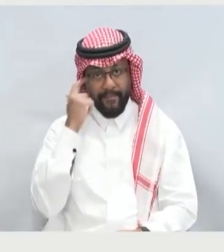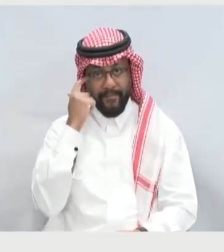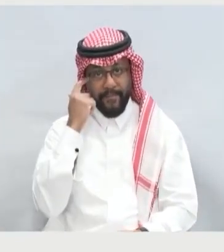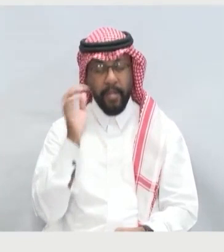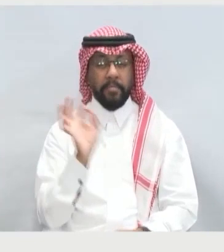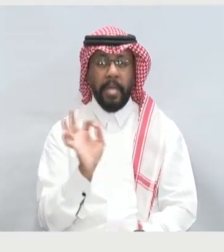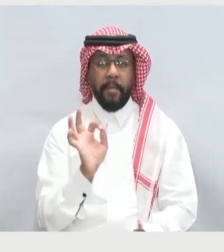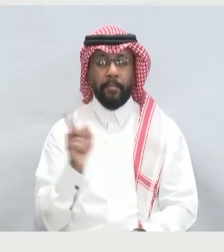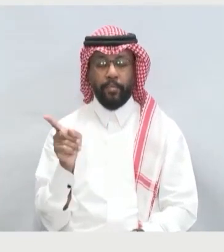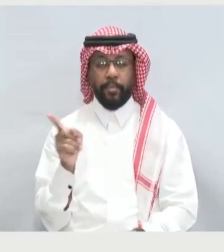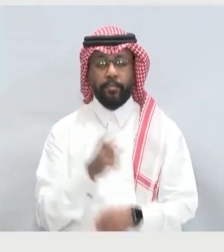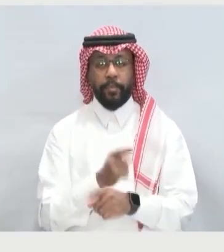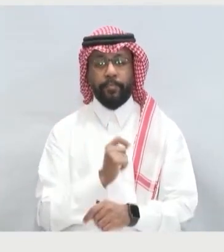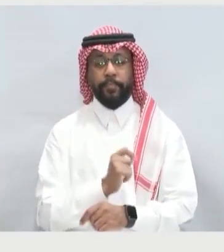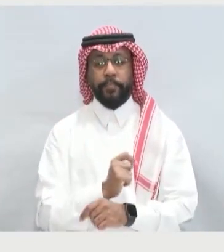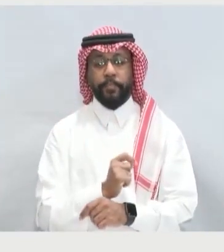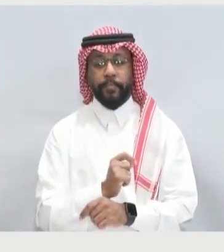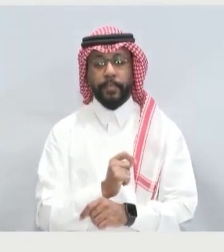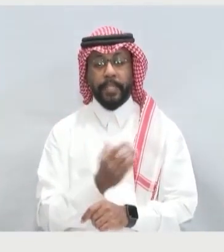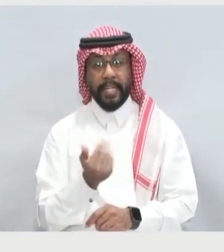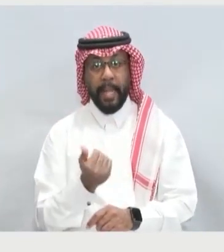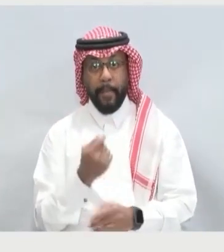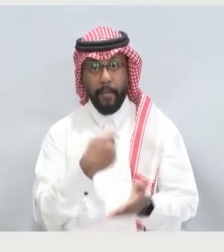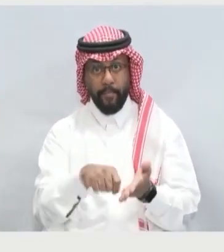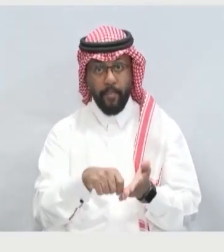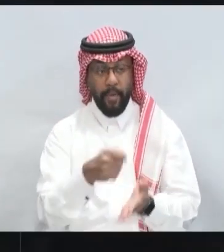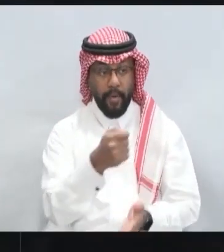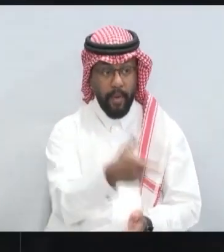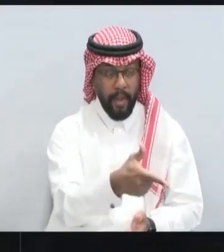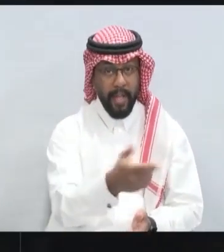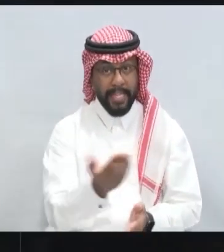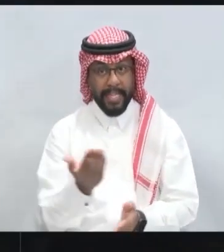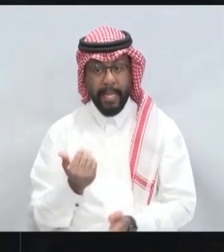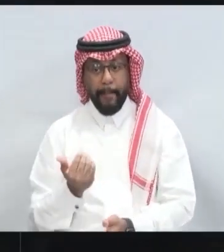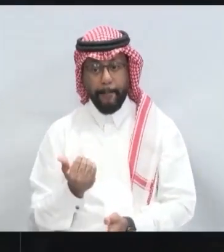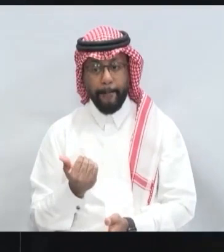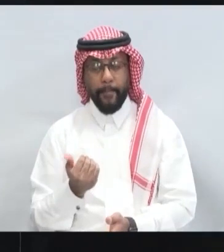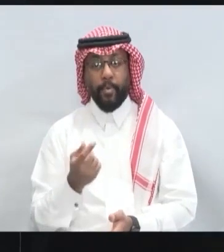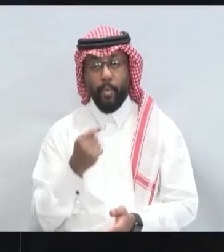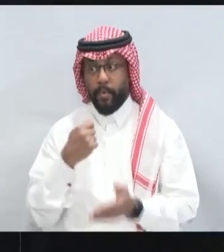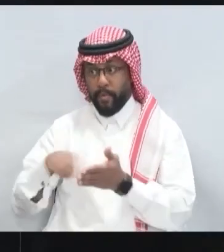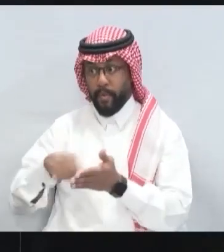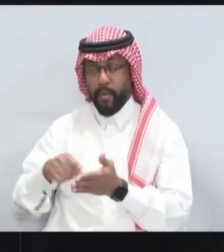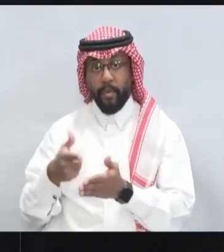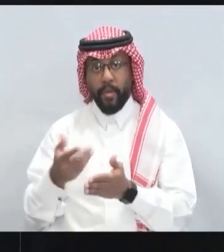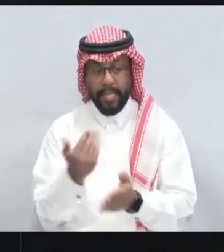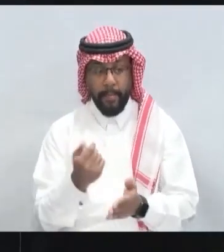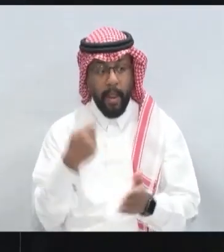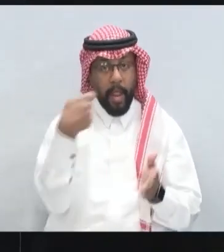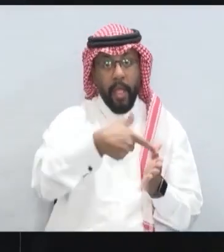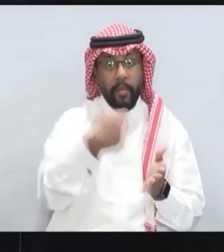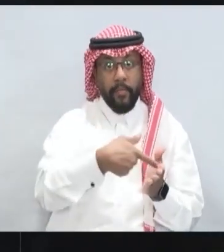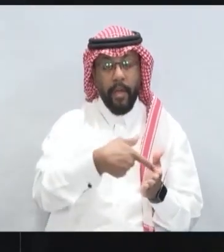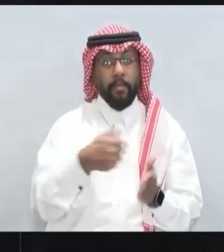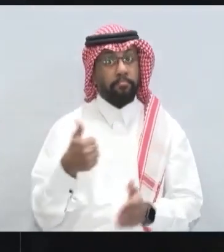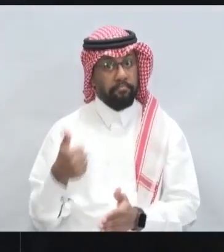هنالك مثلا بعض الاشخاص يقوم بالدفع قبل الاستلام او قبل مثلا ان ننتج له المنتج وغيره وبالتالي هذا ما